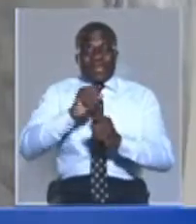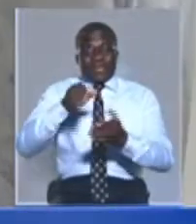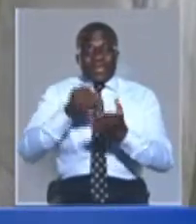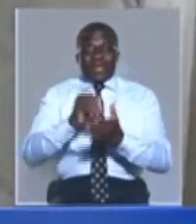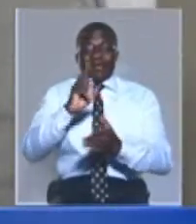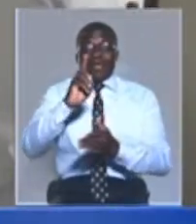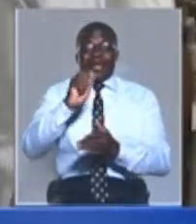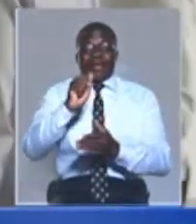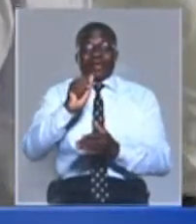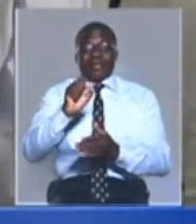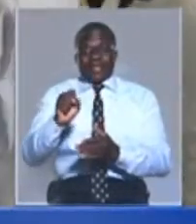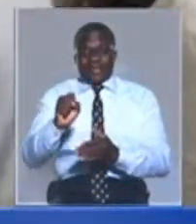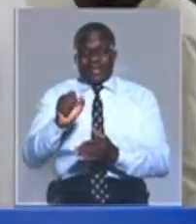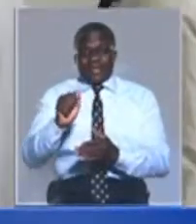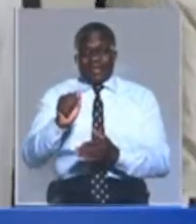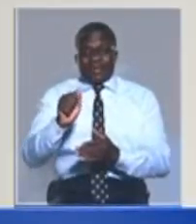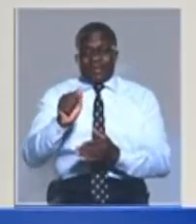Dassa,